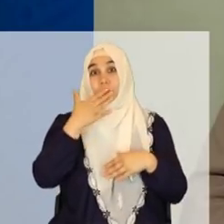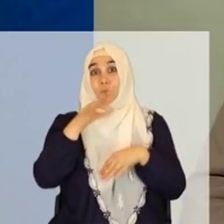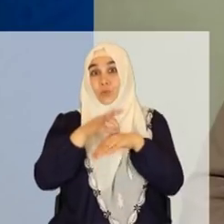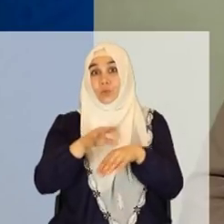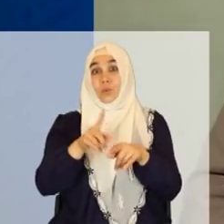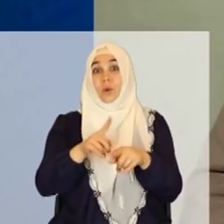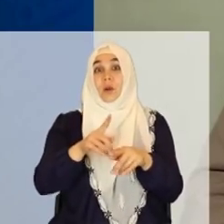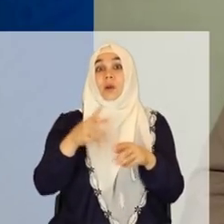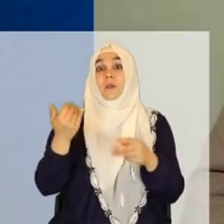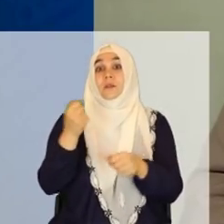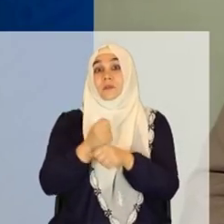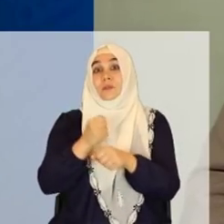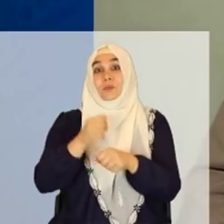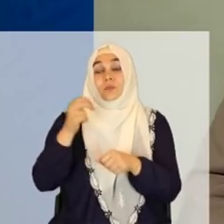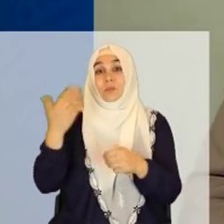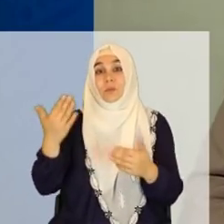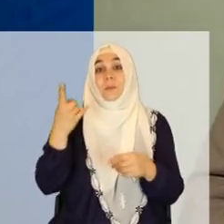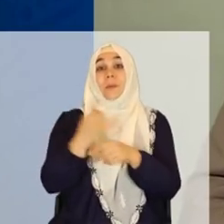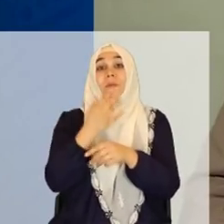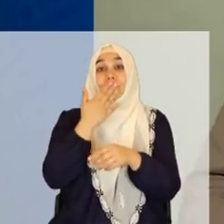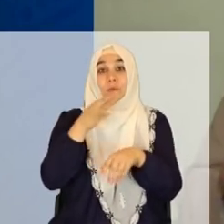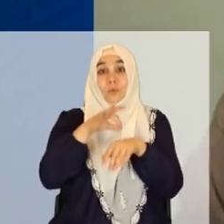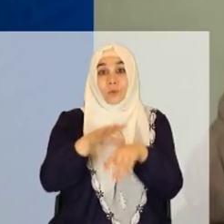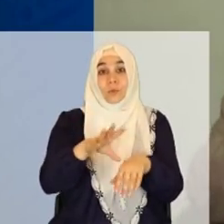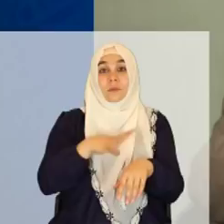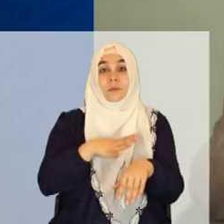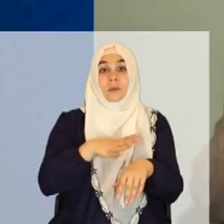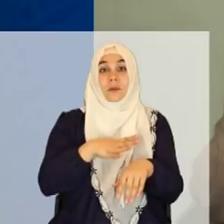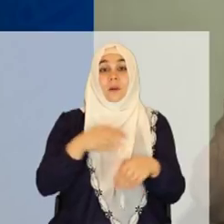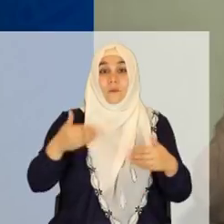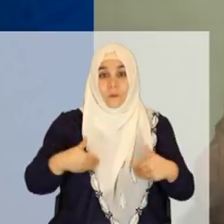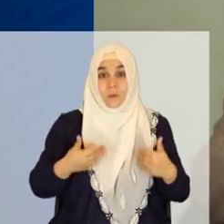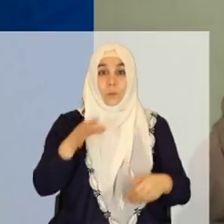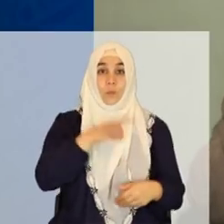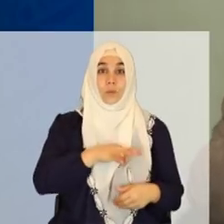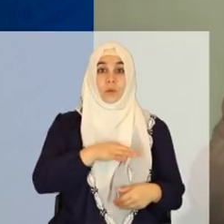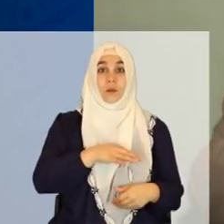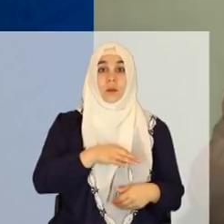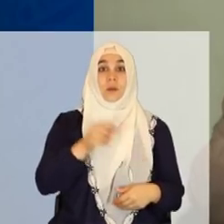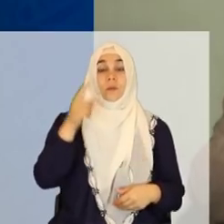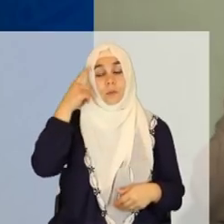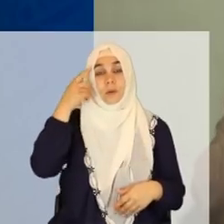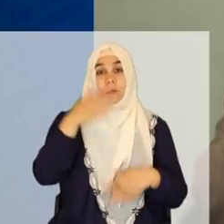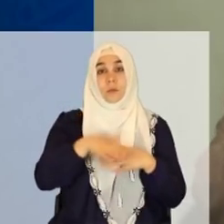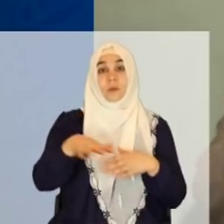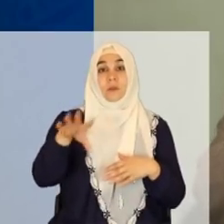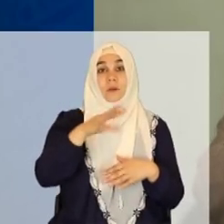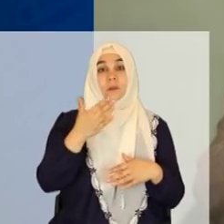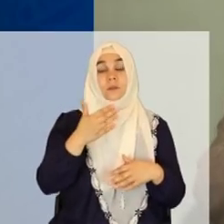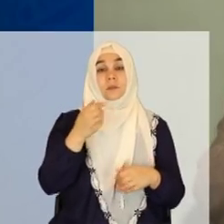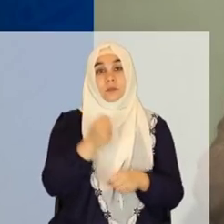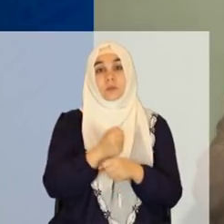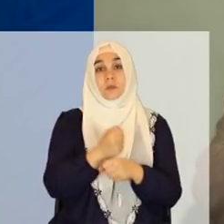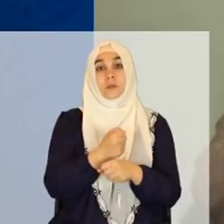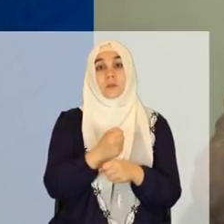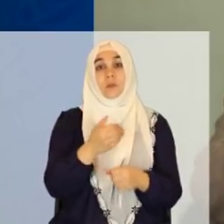Oliy o'quv yurtida ishlab yurgan odam. Bir marta roza tutib, shunchalik foydasini anglab oqil odam hammasini, demak,